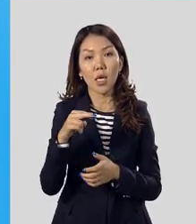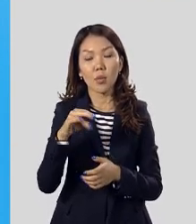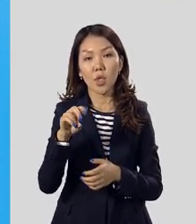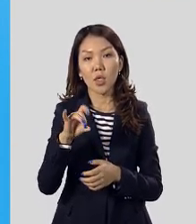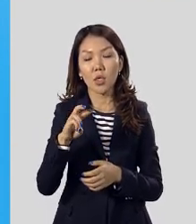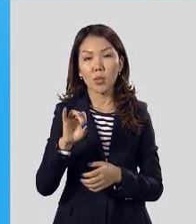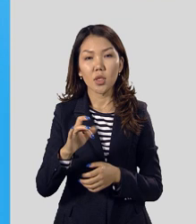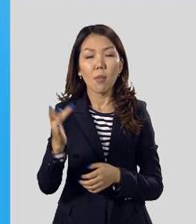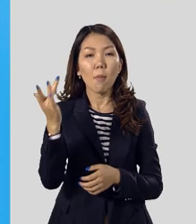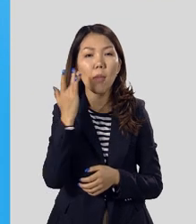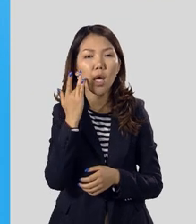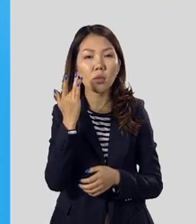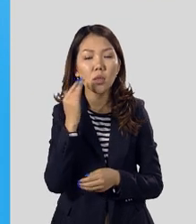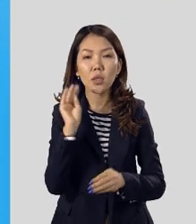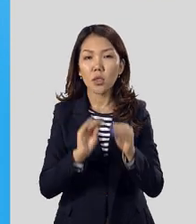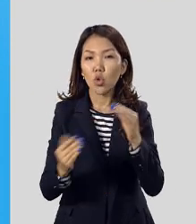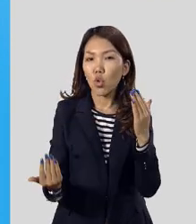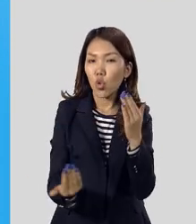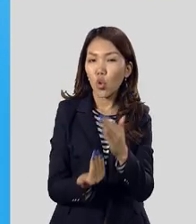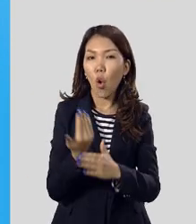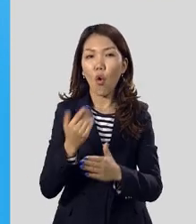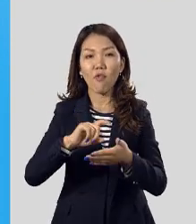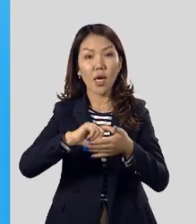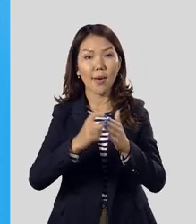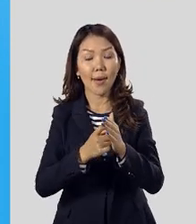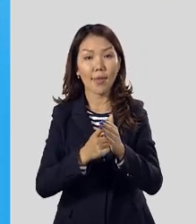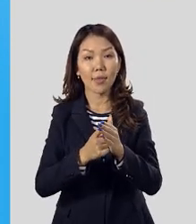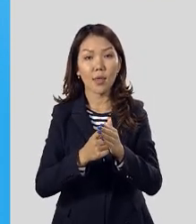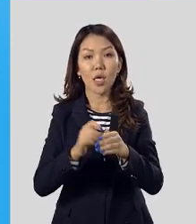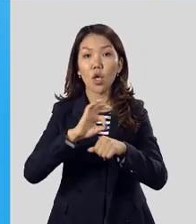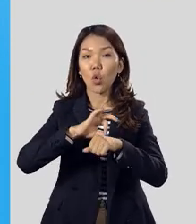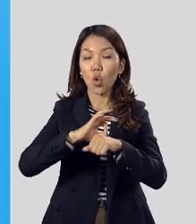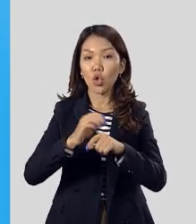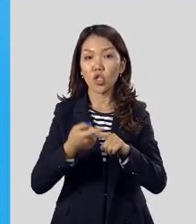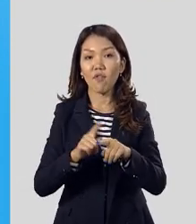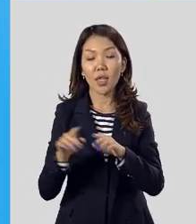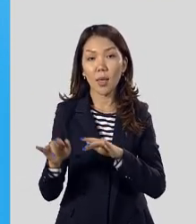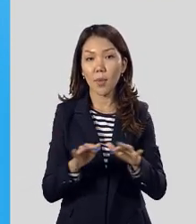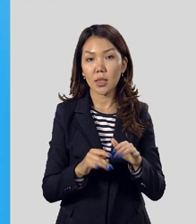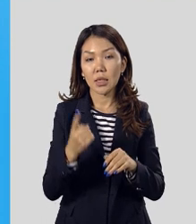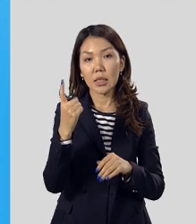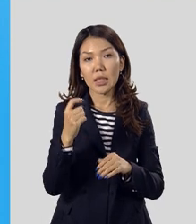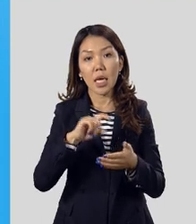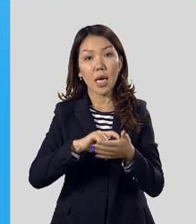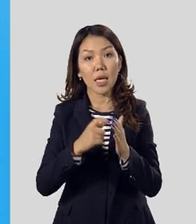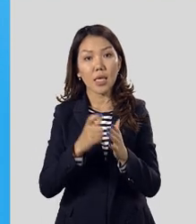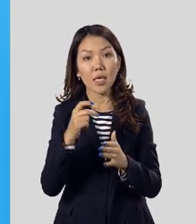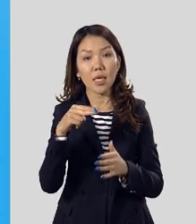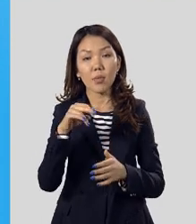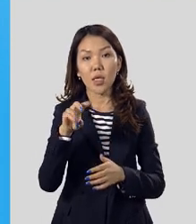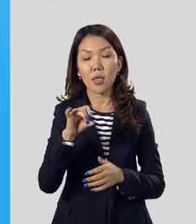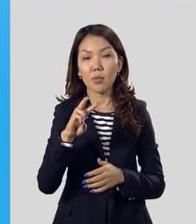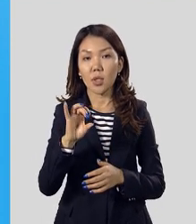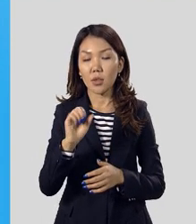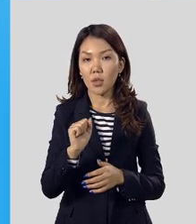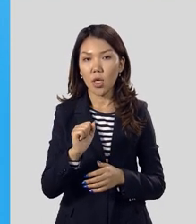Эпидермис постоянно создает новые клетки кожи. В этом процессе из 100 клеток эпидермиса участвуют